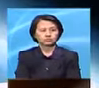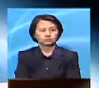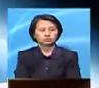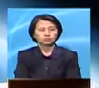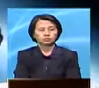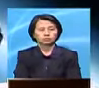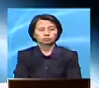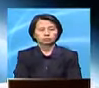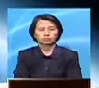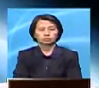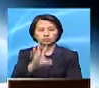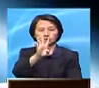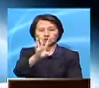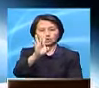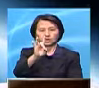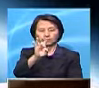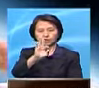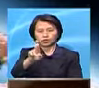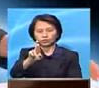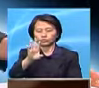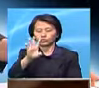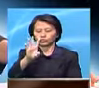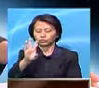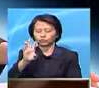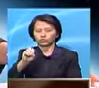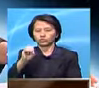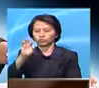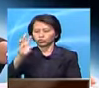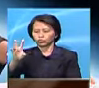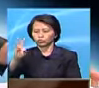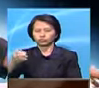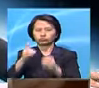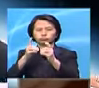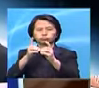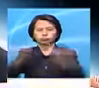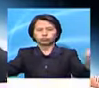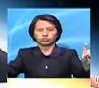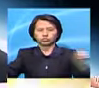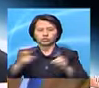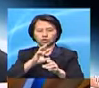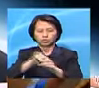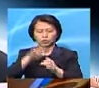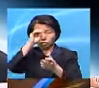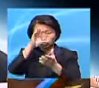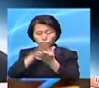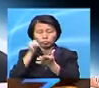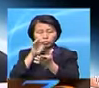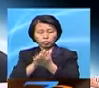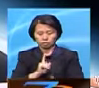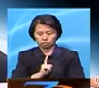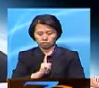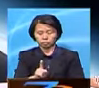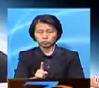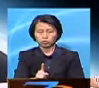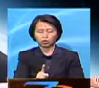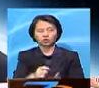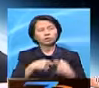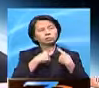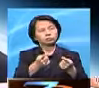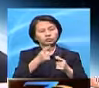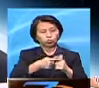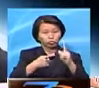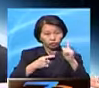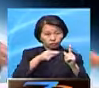baik 48,77 kes penceraian melibatkan pasangan Islam dicatatkan sejak